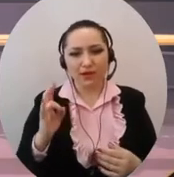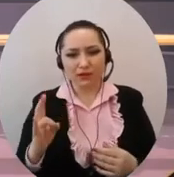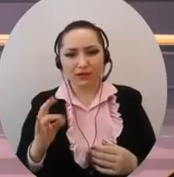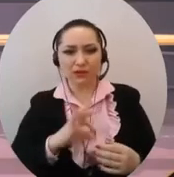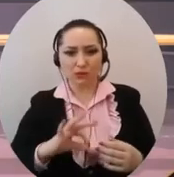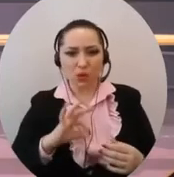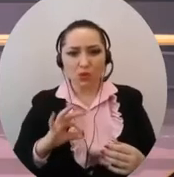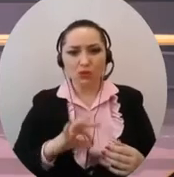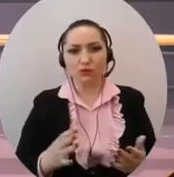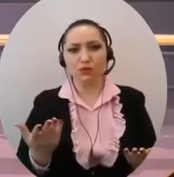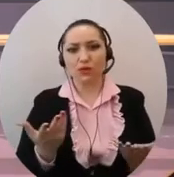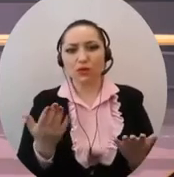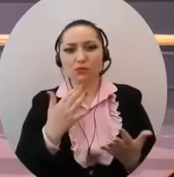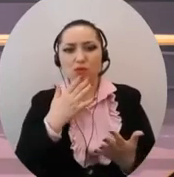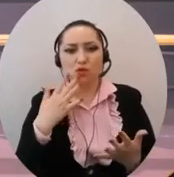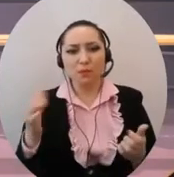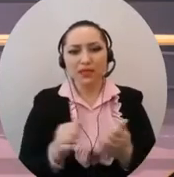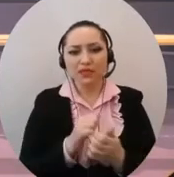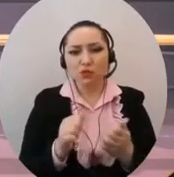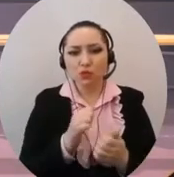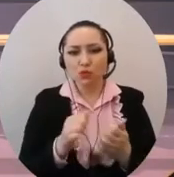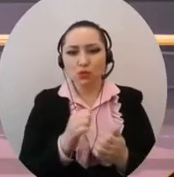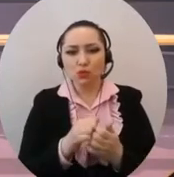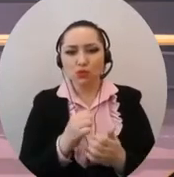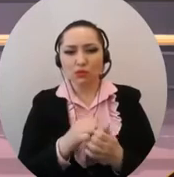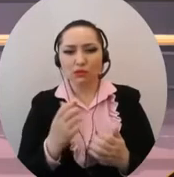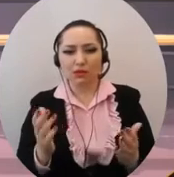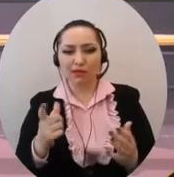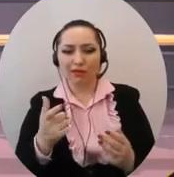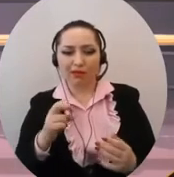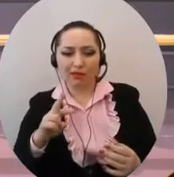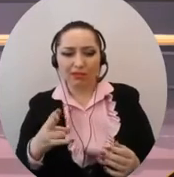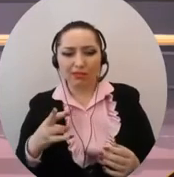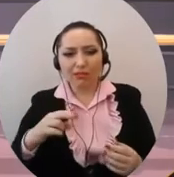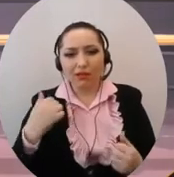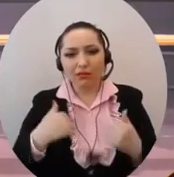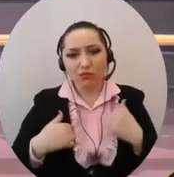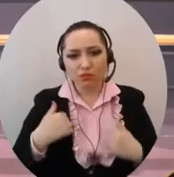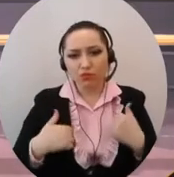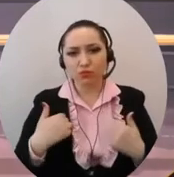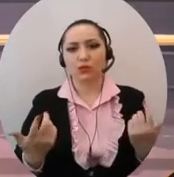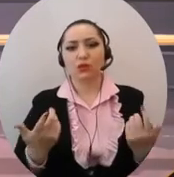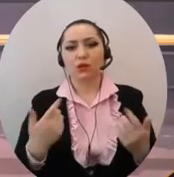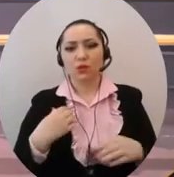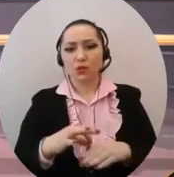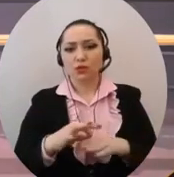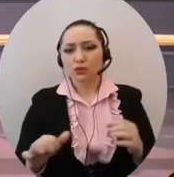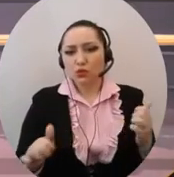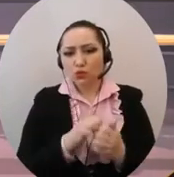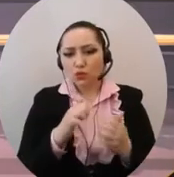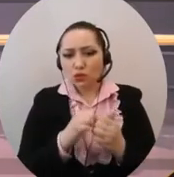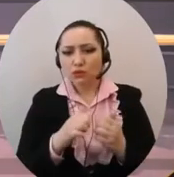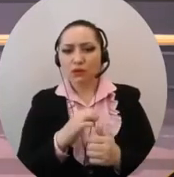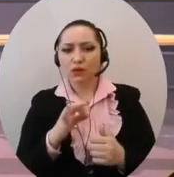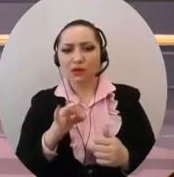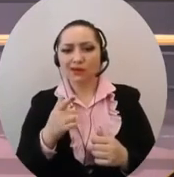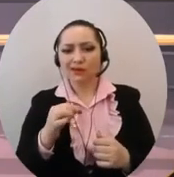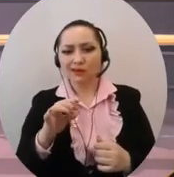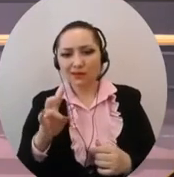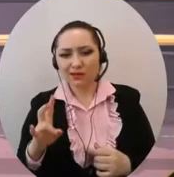каких-то пересушивающих компонентов в гелях для душа, да, и у нас кожа пересушивается, и вот эта вот гидролипидная